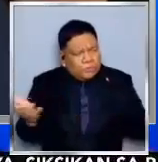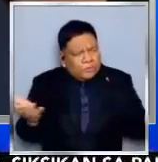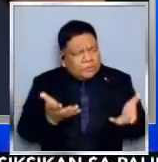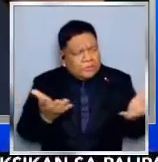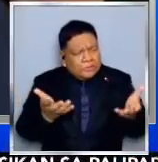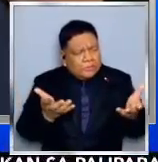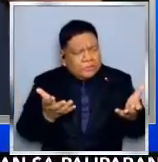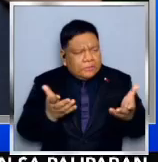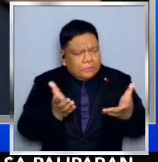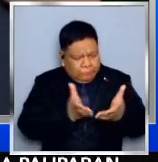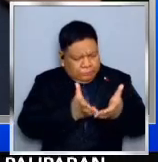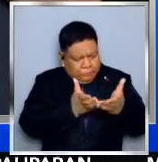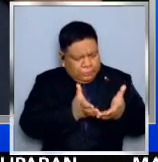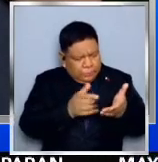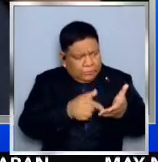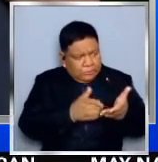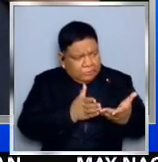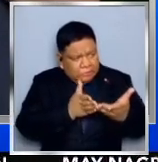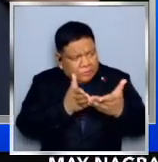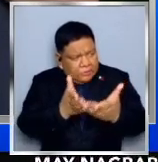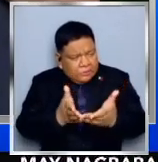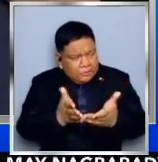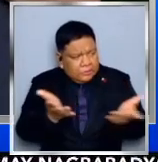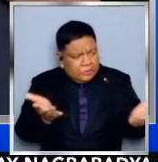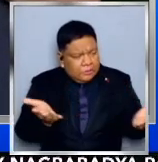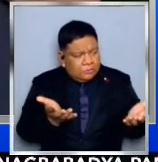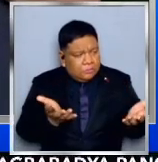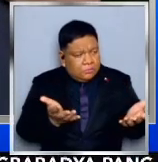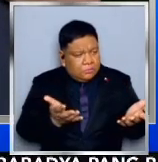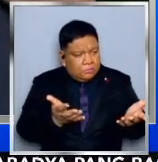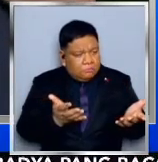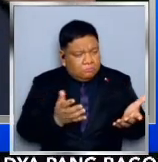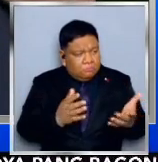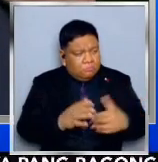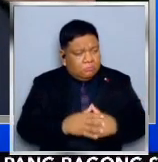diyan? Hindi mo nabanggit.